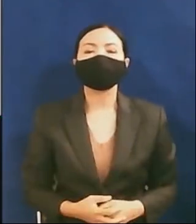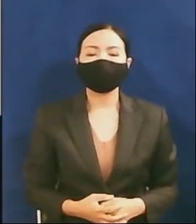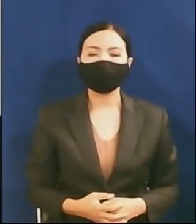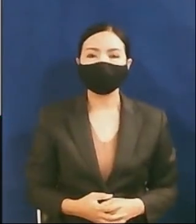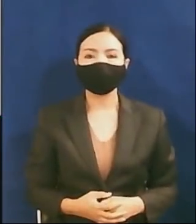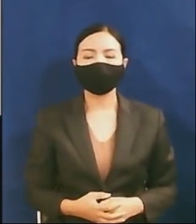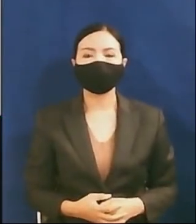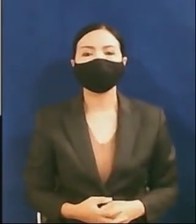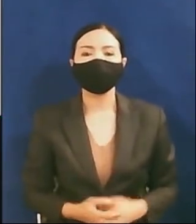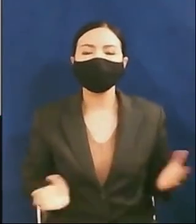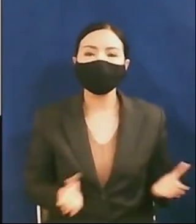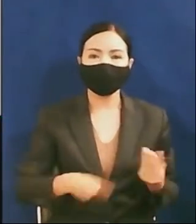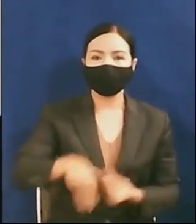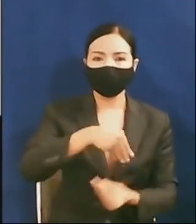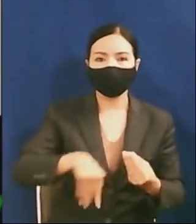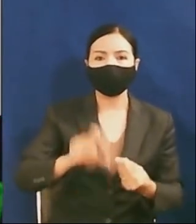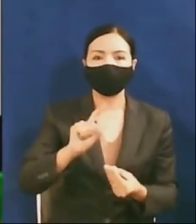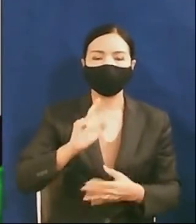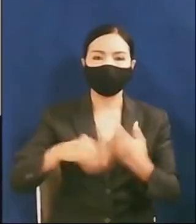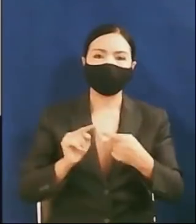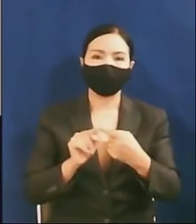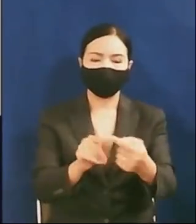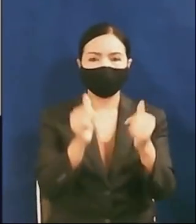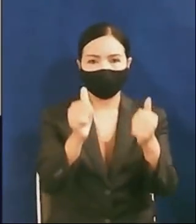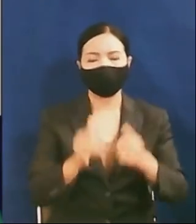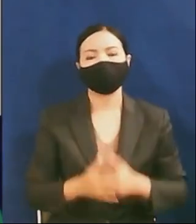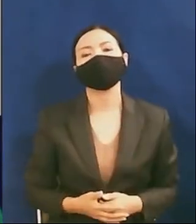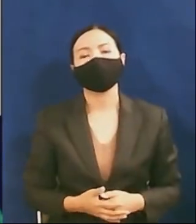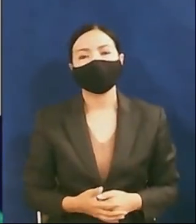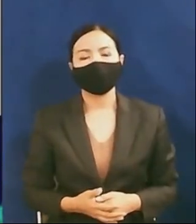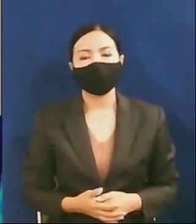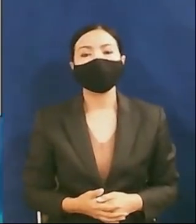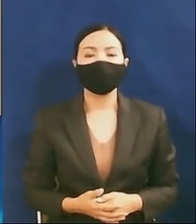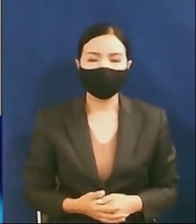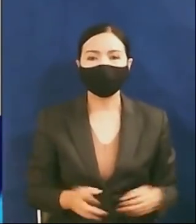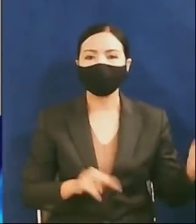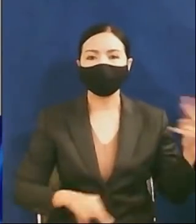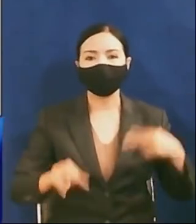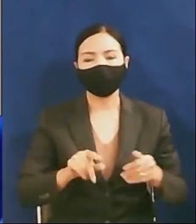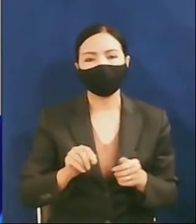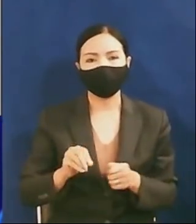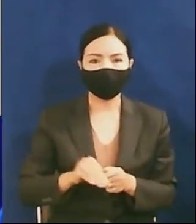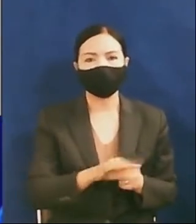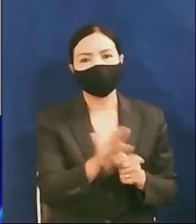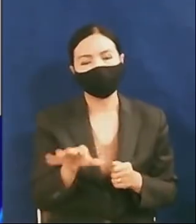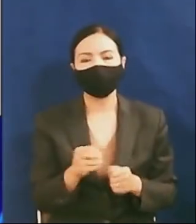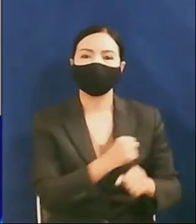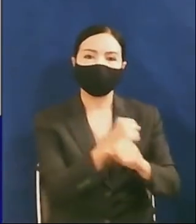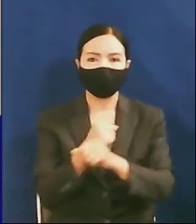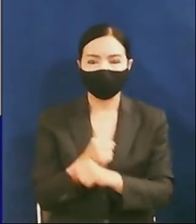ความการขับเคลื่อนทางเศรษฐกิจนะครับก็เป็นไปได้ด้วยดีนะครับแล้วก็สามารถควบคุมการระบาดได้ด้วยนะครับ